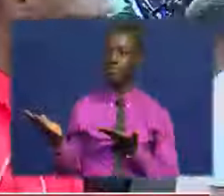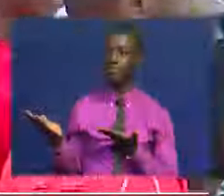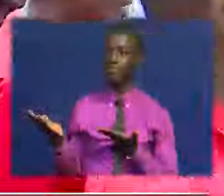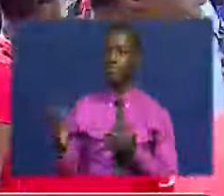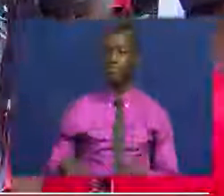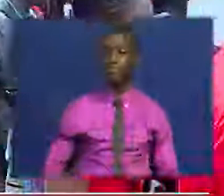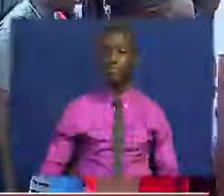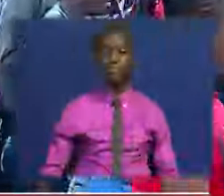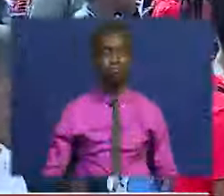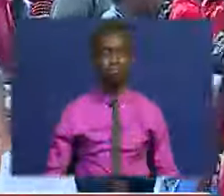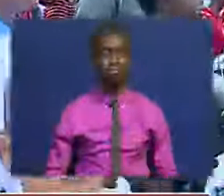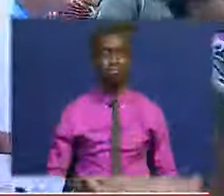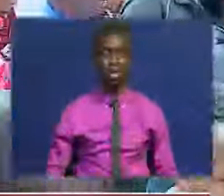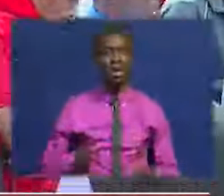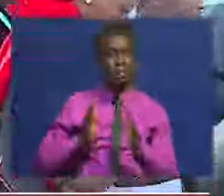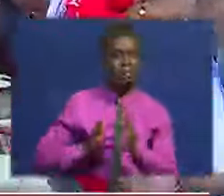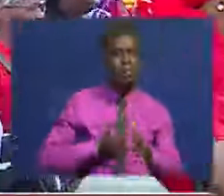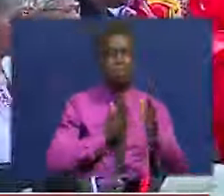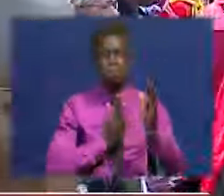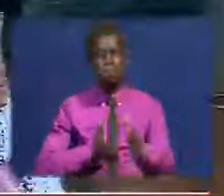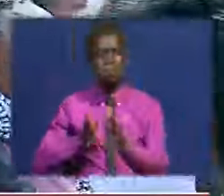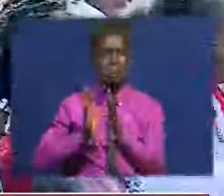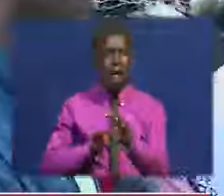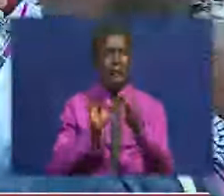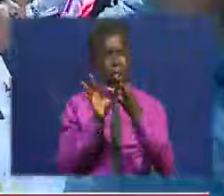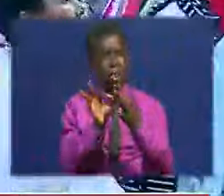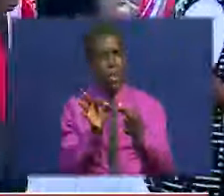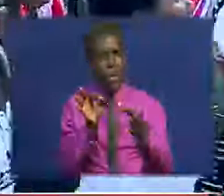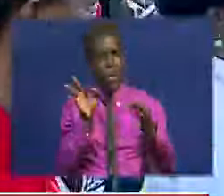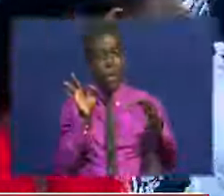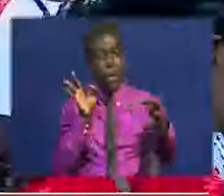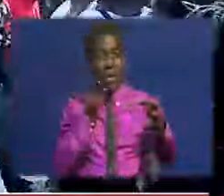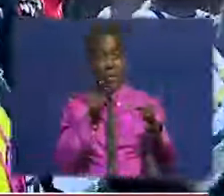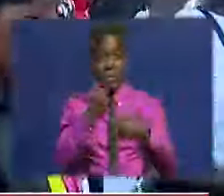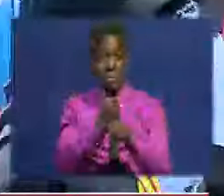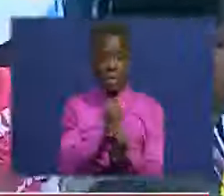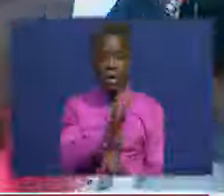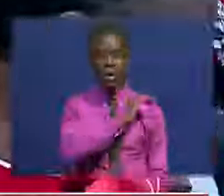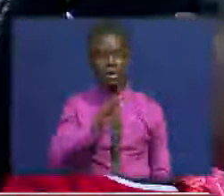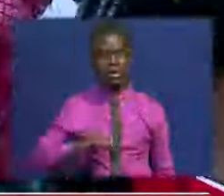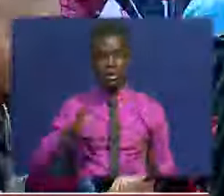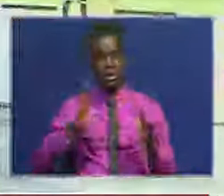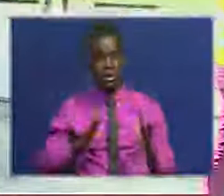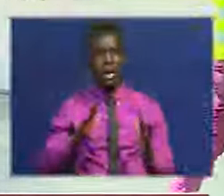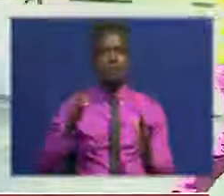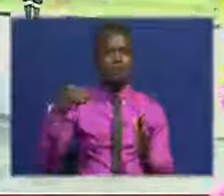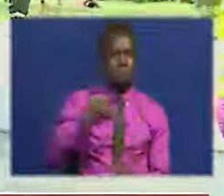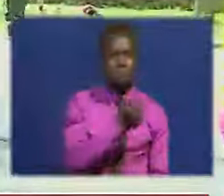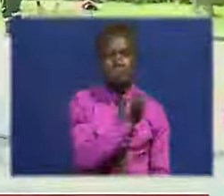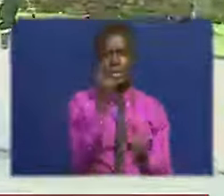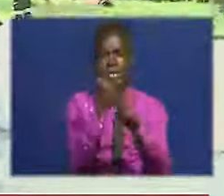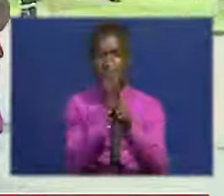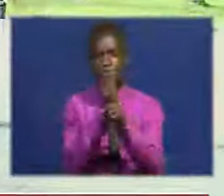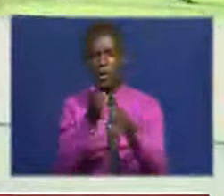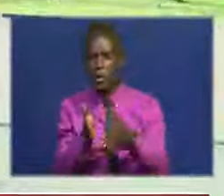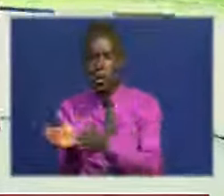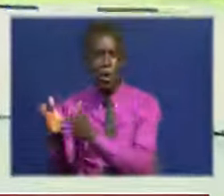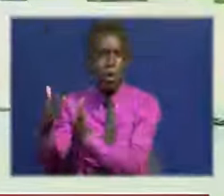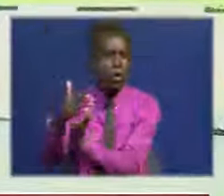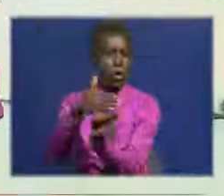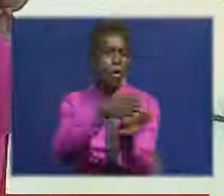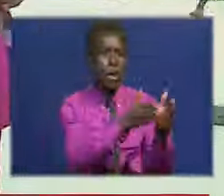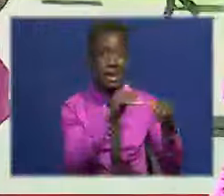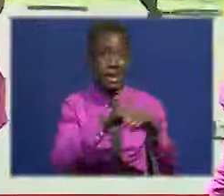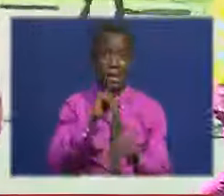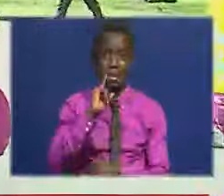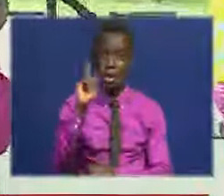Msafara uliodumu kwa muda mrefu uliwawezesha Wakristo kufanya matembezi katika barabara mbalimbali jijini Nairobi. Akiongea wakati wa msafara